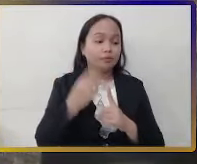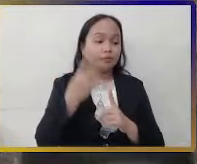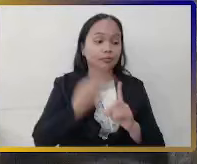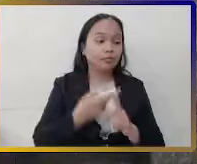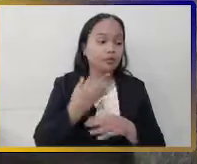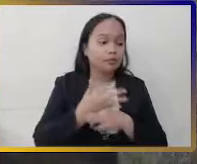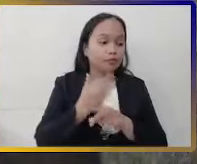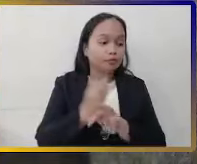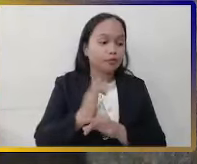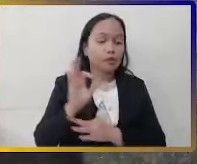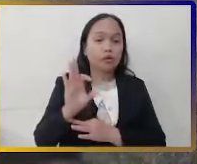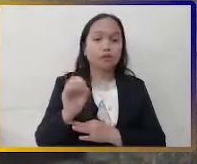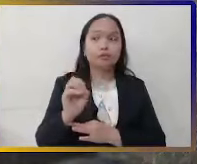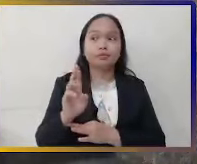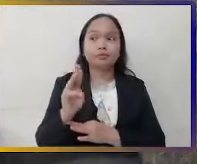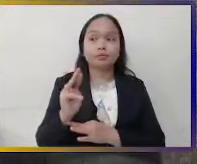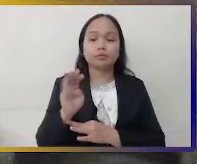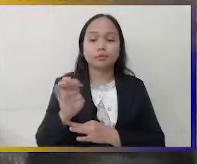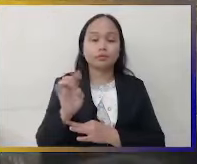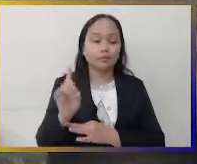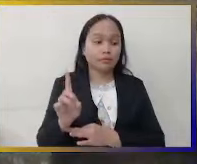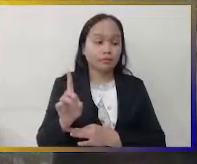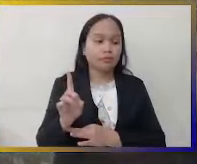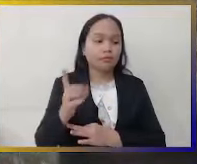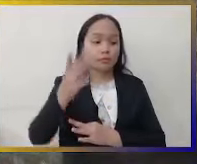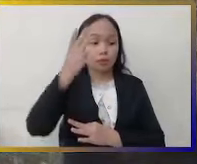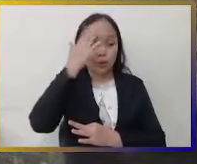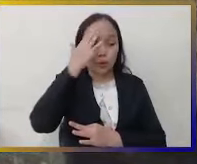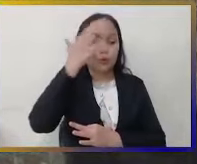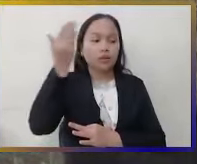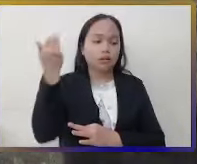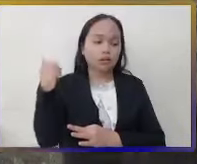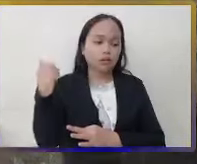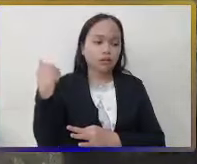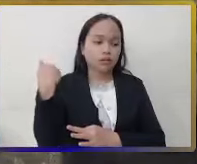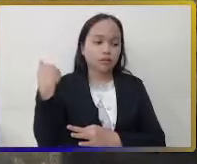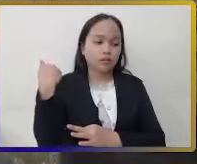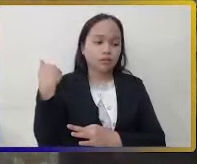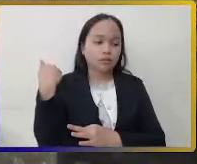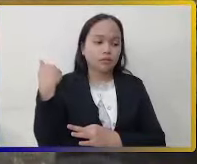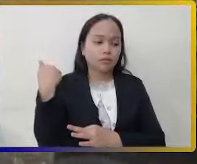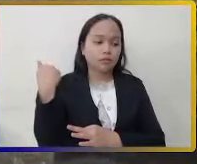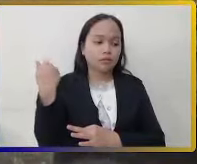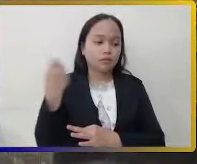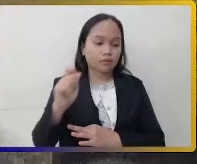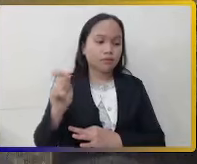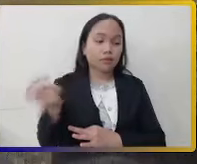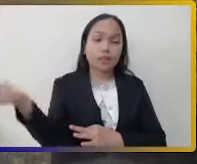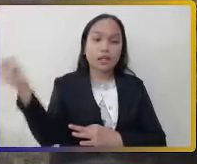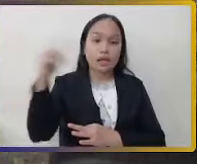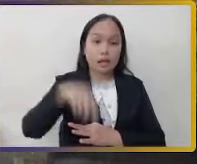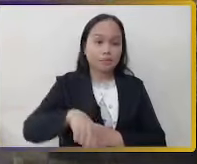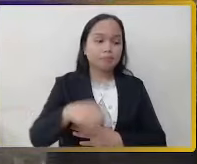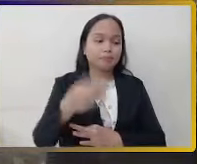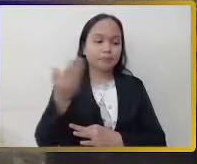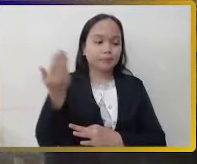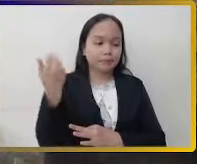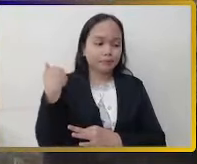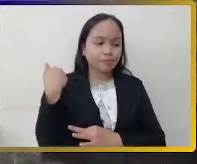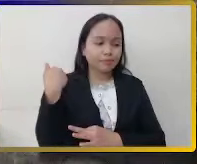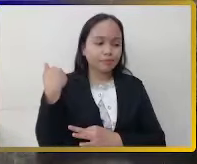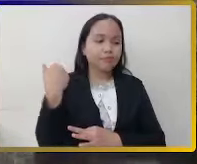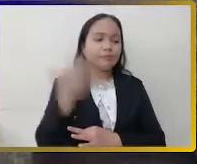formed. Di po ba? Notice the word new. Notice the word camest. And